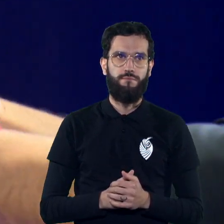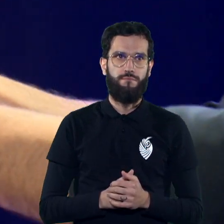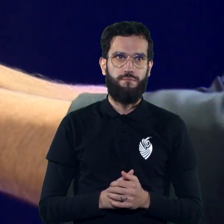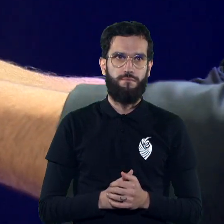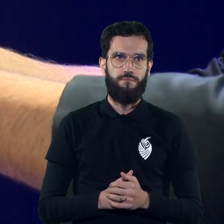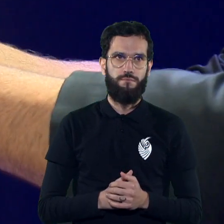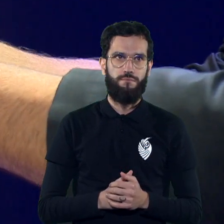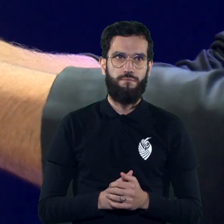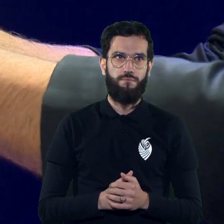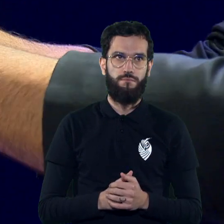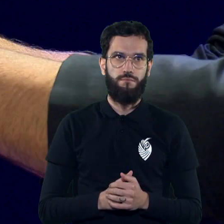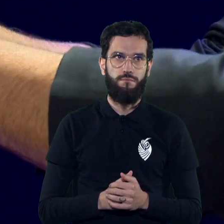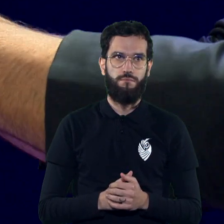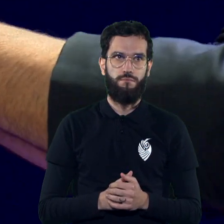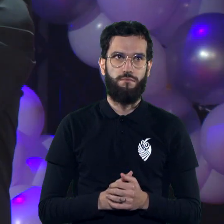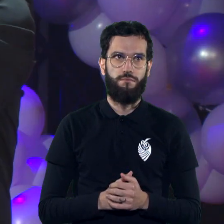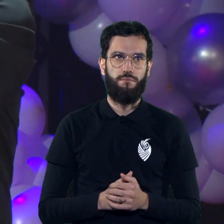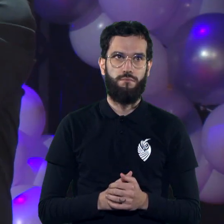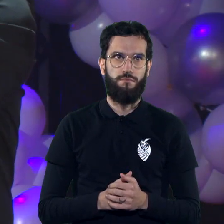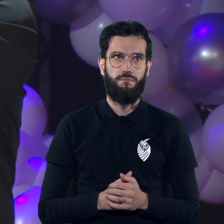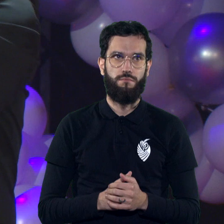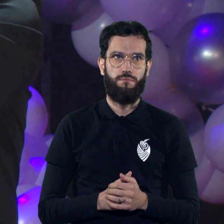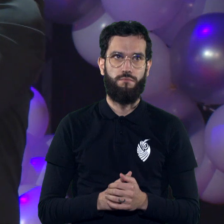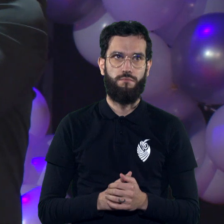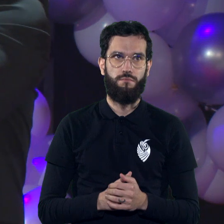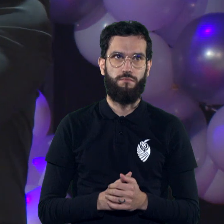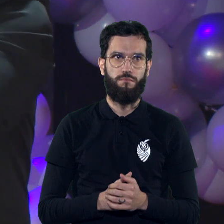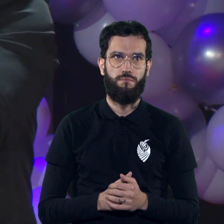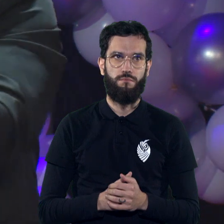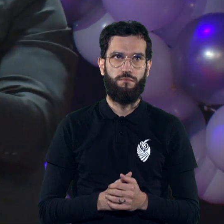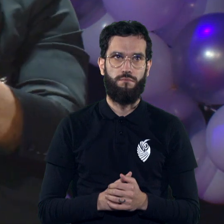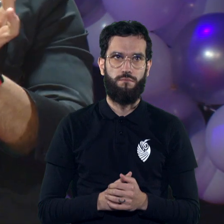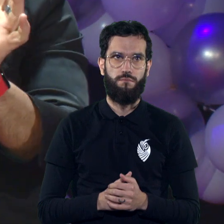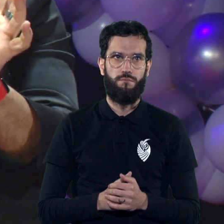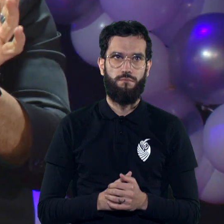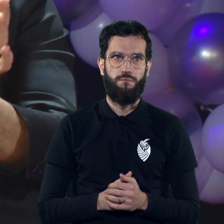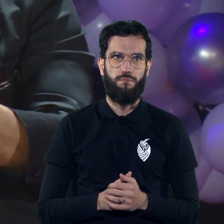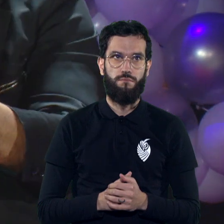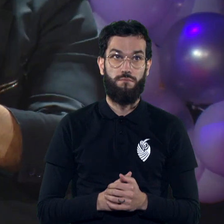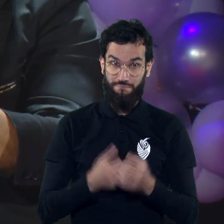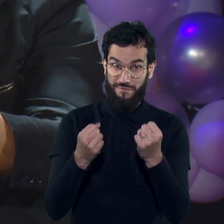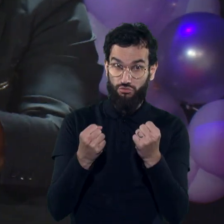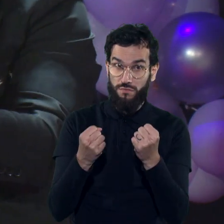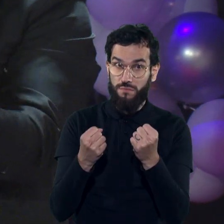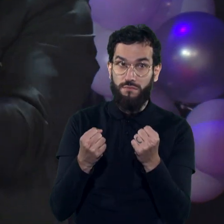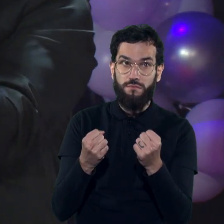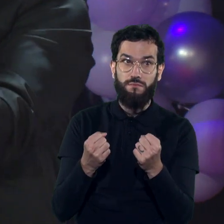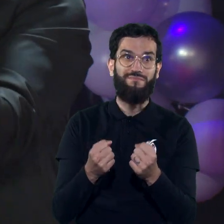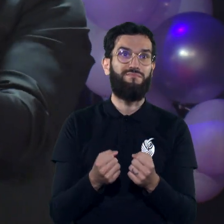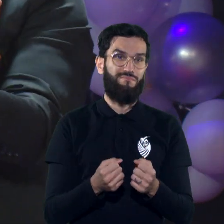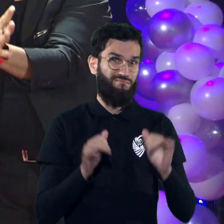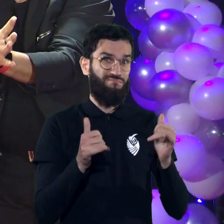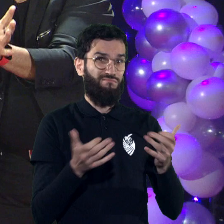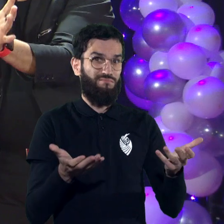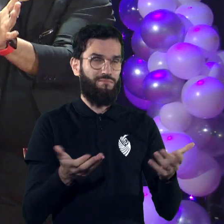OK. Špeciálna verzia pút pre kúzelníkov. Tak, jo. Zapútaný. Drží? No.